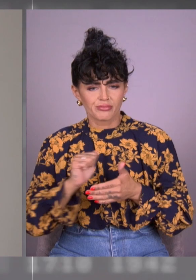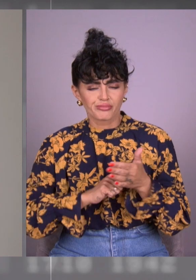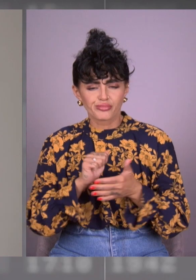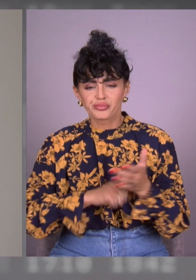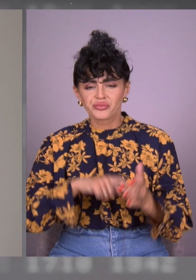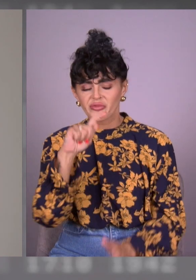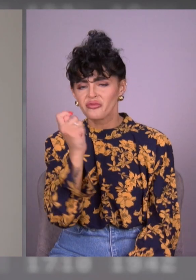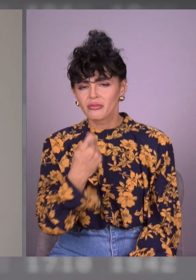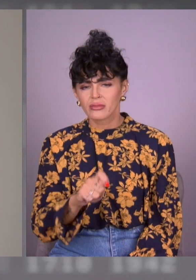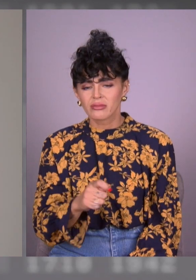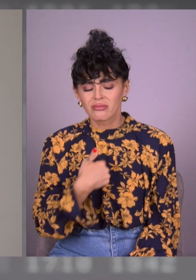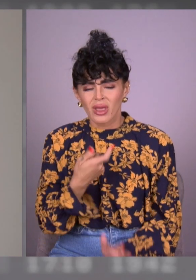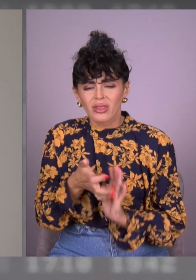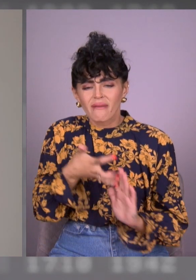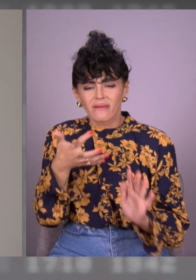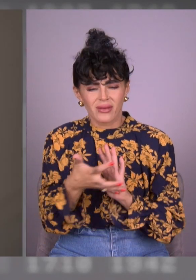Цього дуже не вистачало.